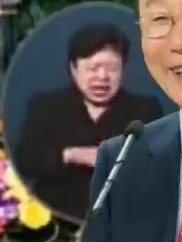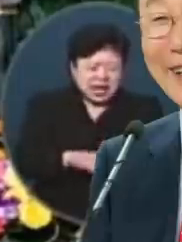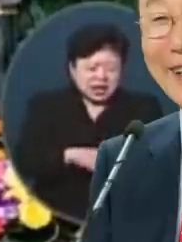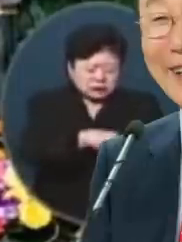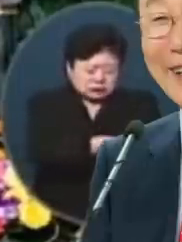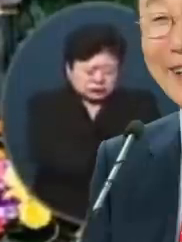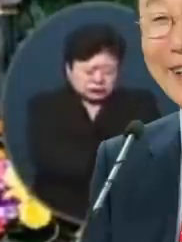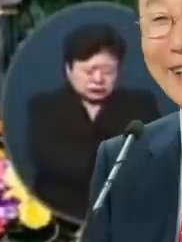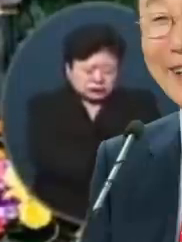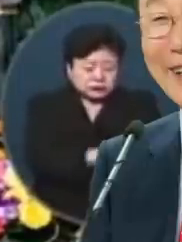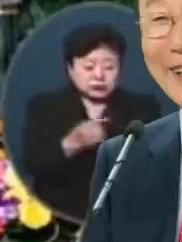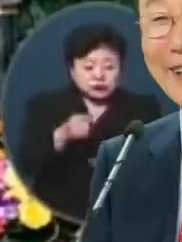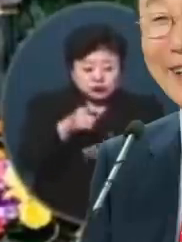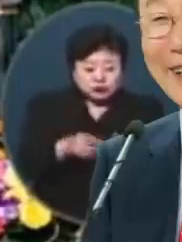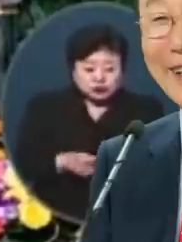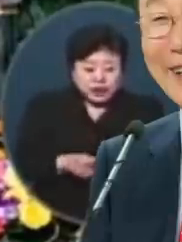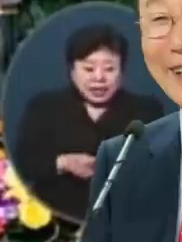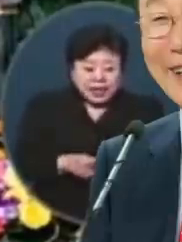시켜놓고 수술하지